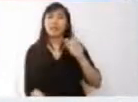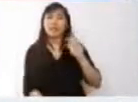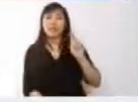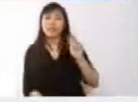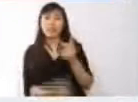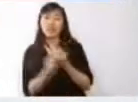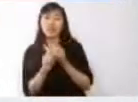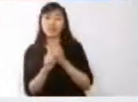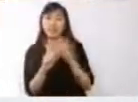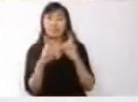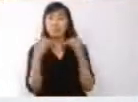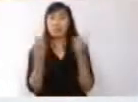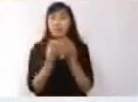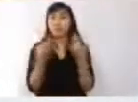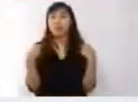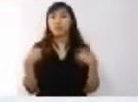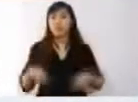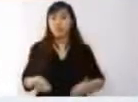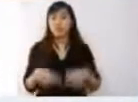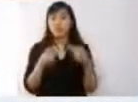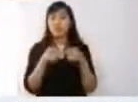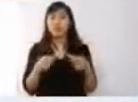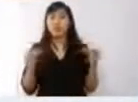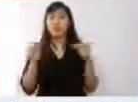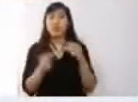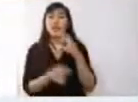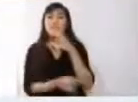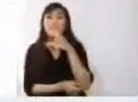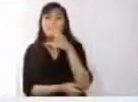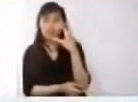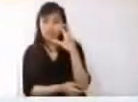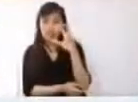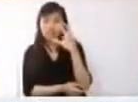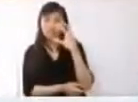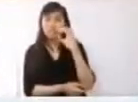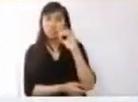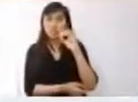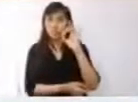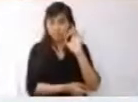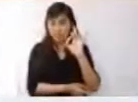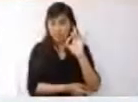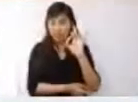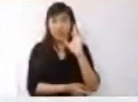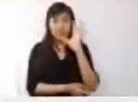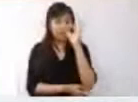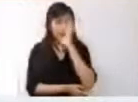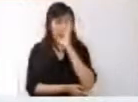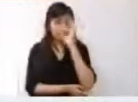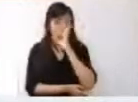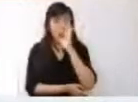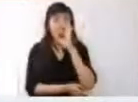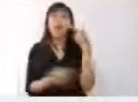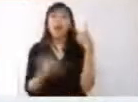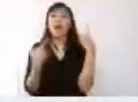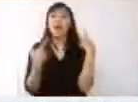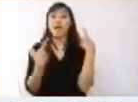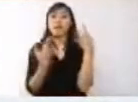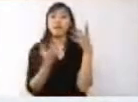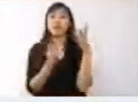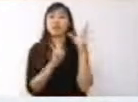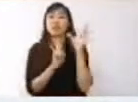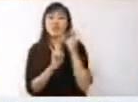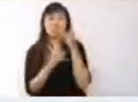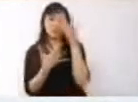Opo, sir. Kunin na lang po namin ang inyong mensahe sa ating mga kababayan, partikalo po yung mga nandyan sa Japan.